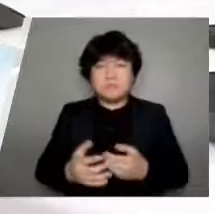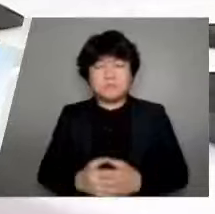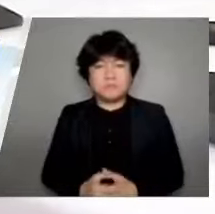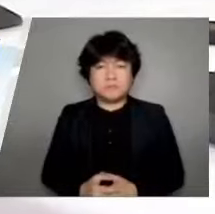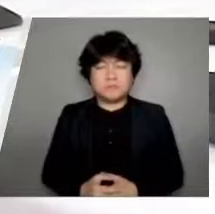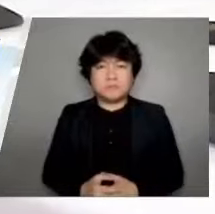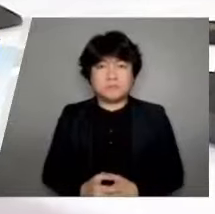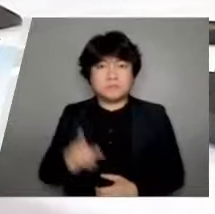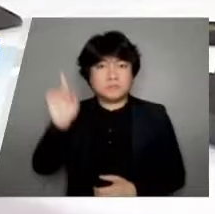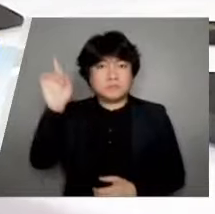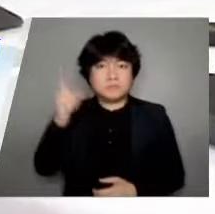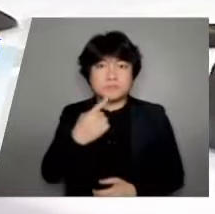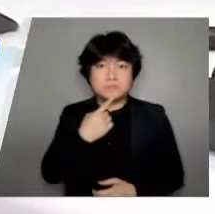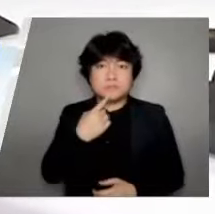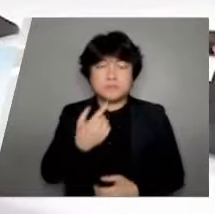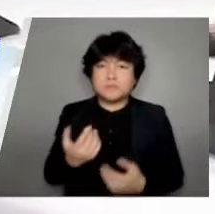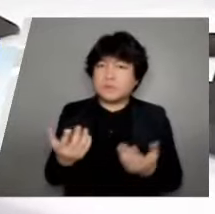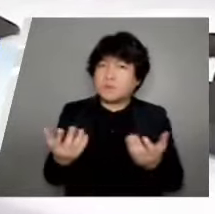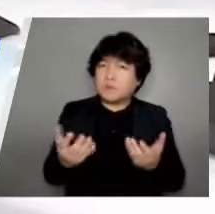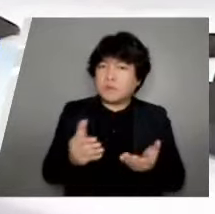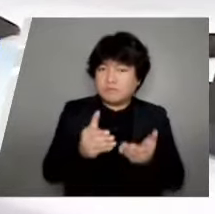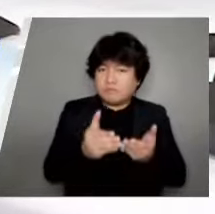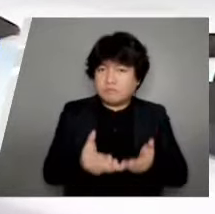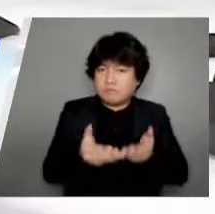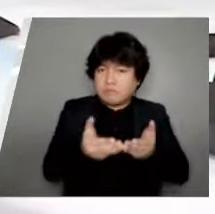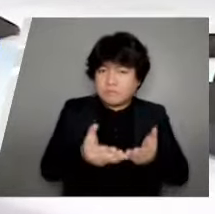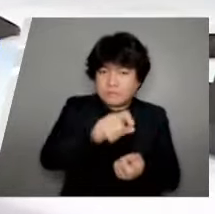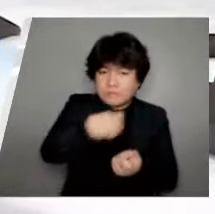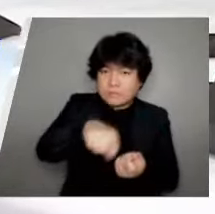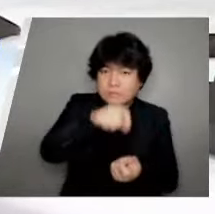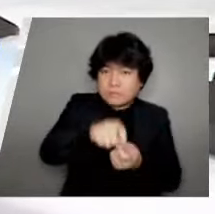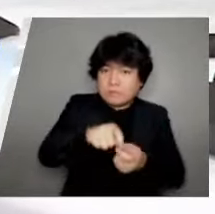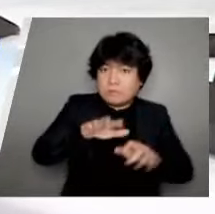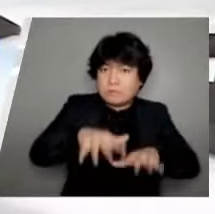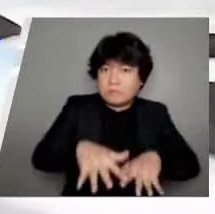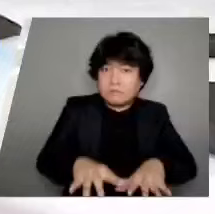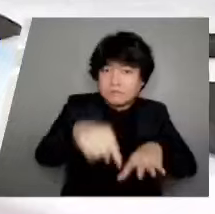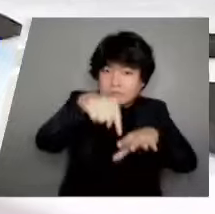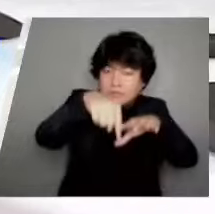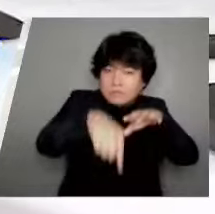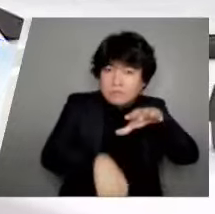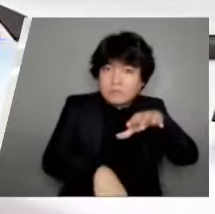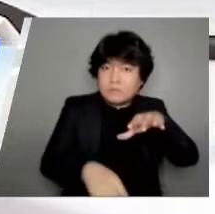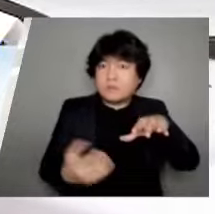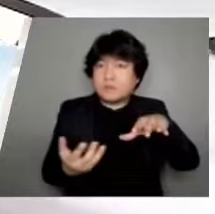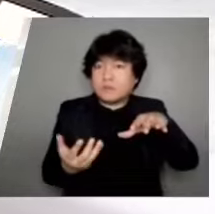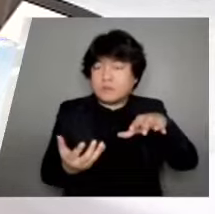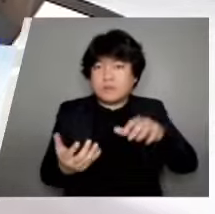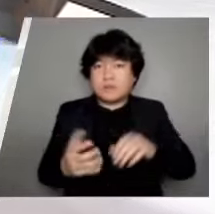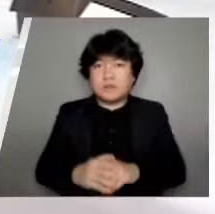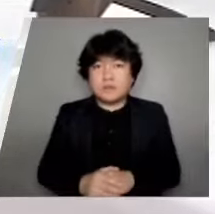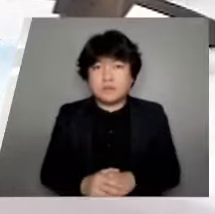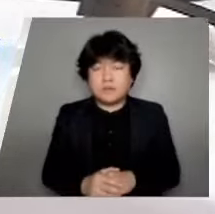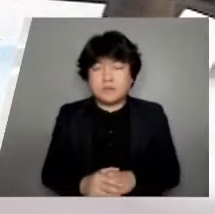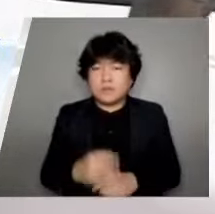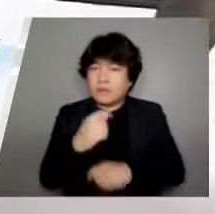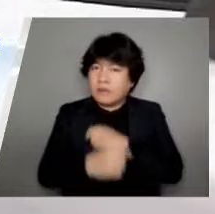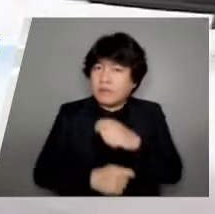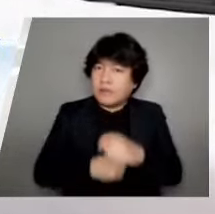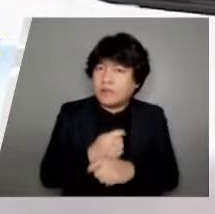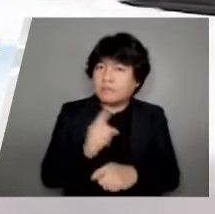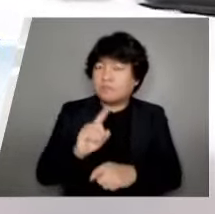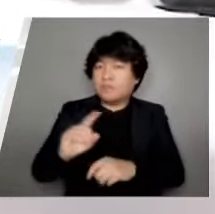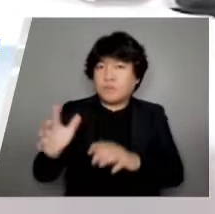where is the capsized vessel, the fuel that's being released, what are the tides, what are the winds, where